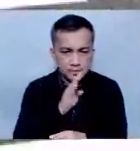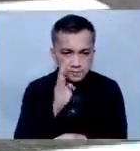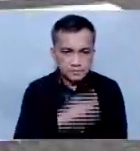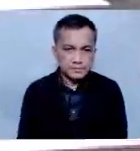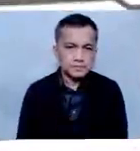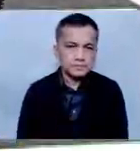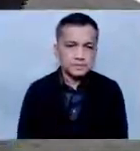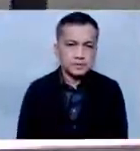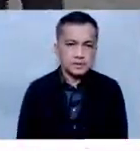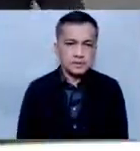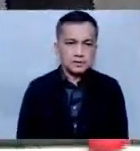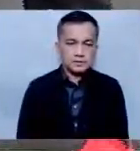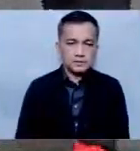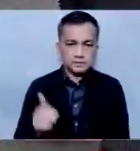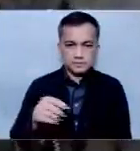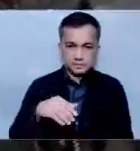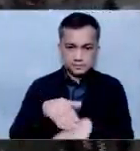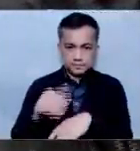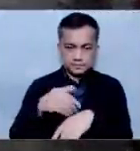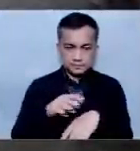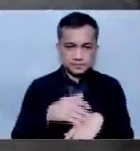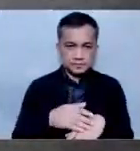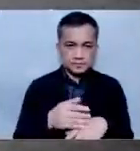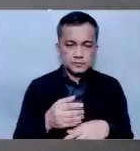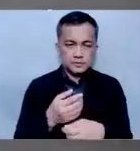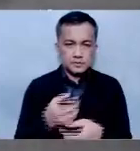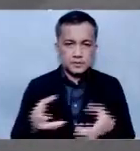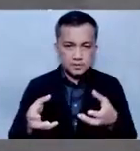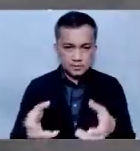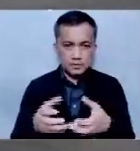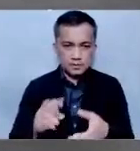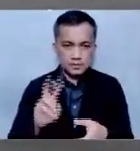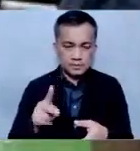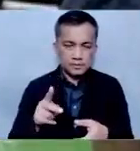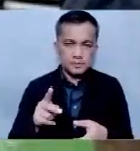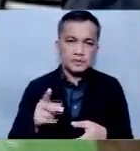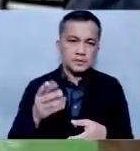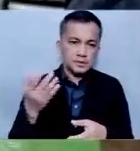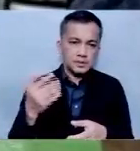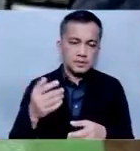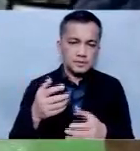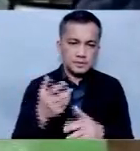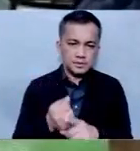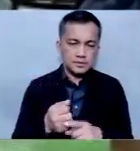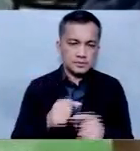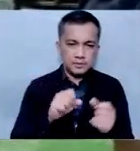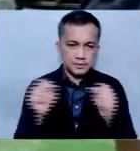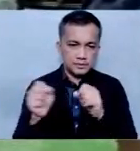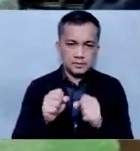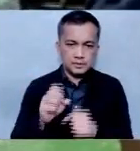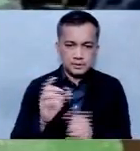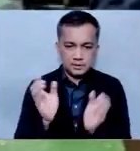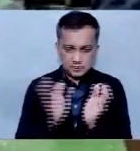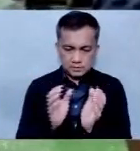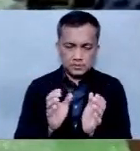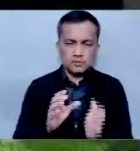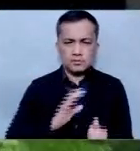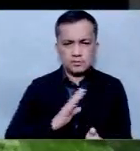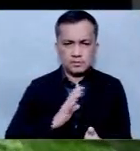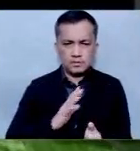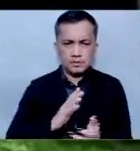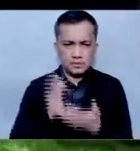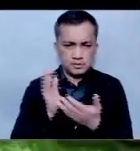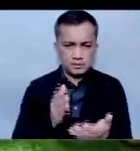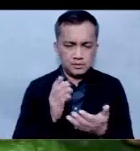May mga ipadadala na rin iba pang relief goods ang dating bisis sa mga apektado ng bagyo. Tiniyak din ng DSWD na sapat ang supply nila ng relief goods